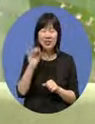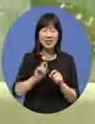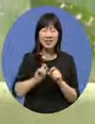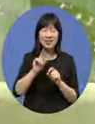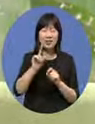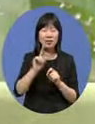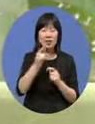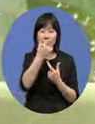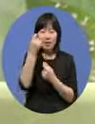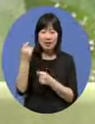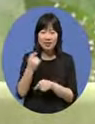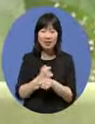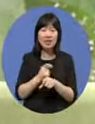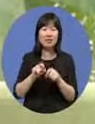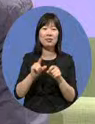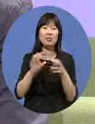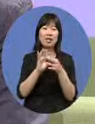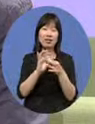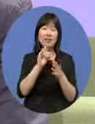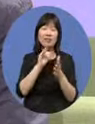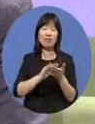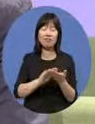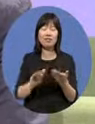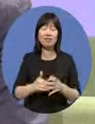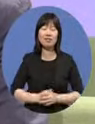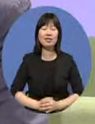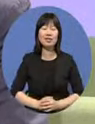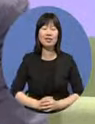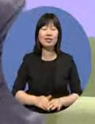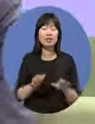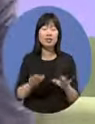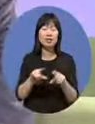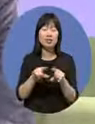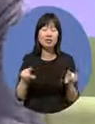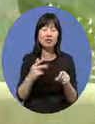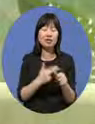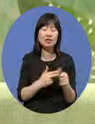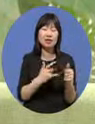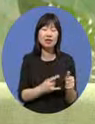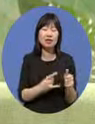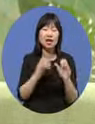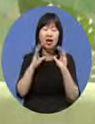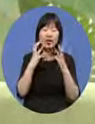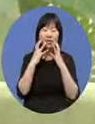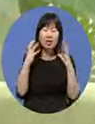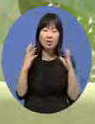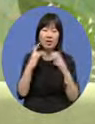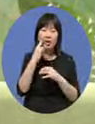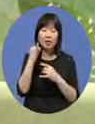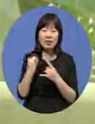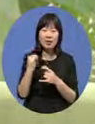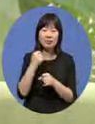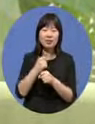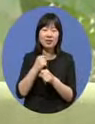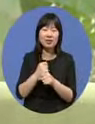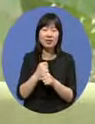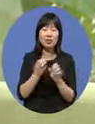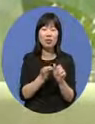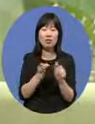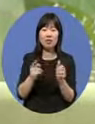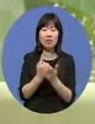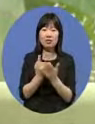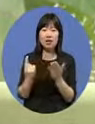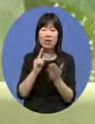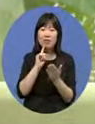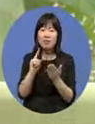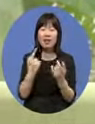말씀하신 것만 해도 여러 가지가 대부분이 다 해당이 되었습니다. 아 그래요. 그런데 네. 이제 평소 선생님께서 소아 비만은 엄마가 만드는 왕따다